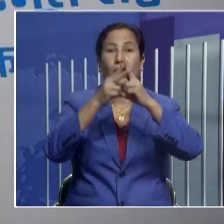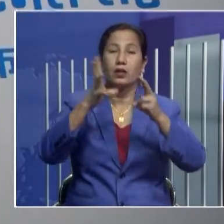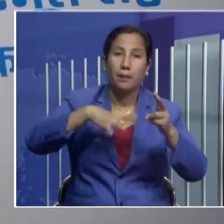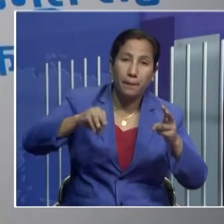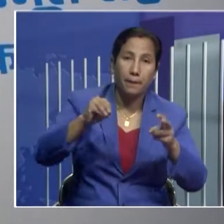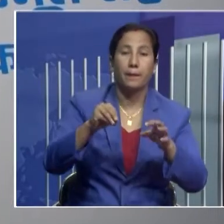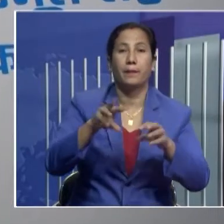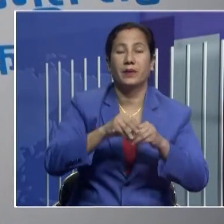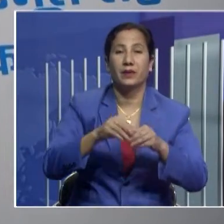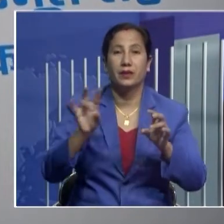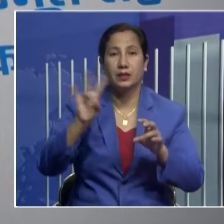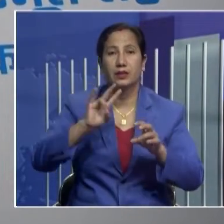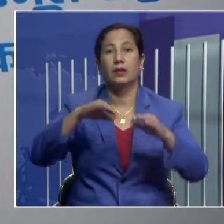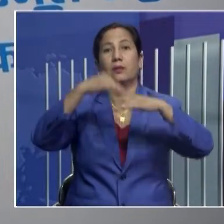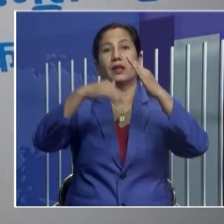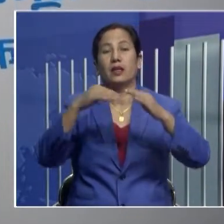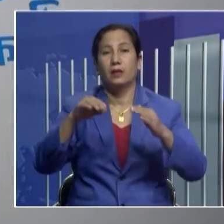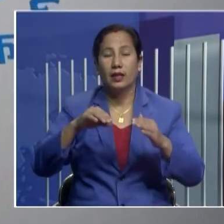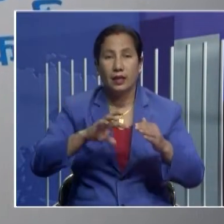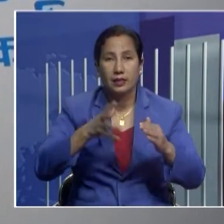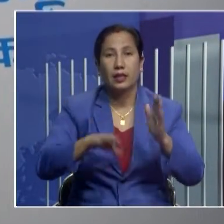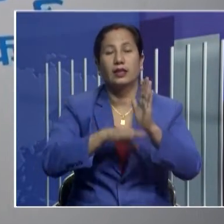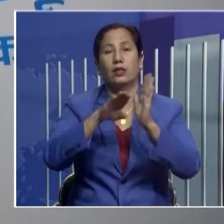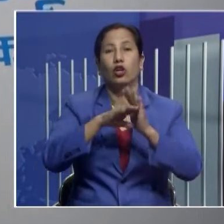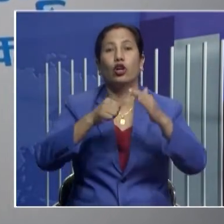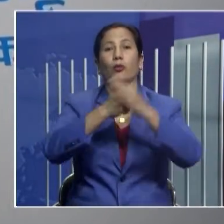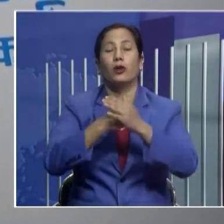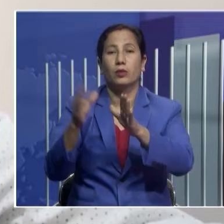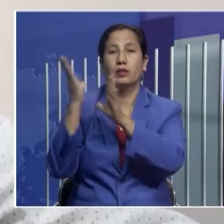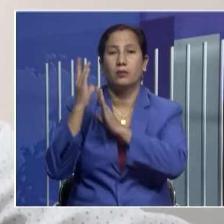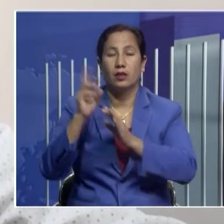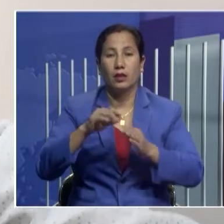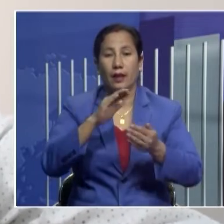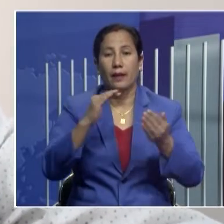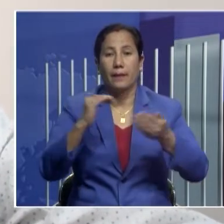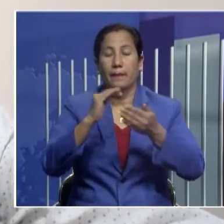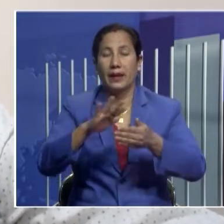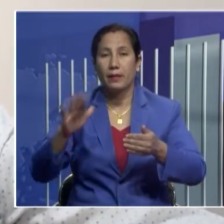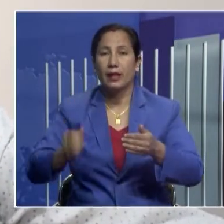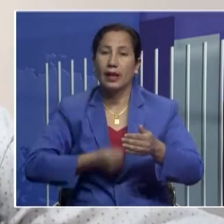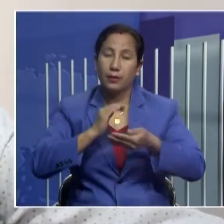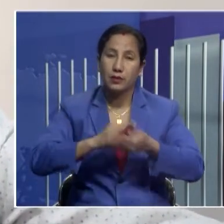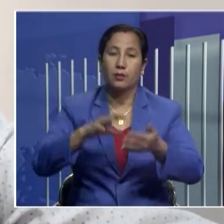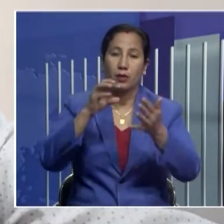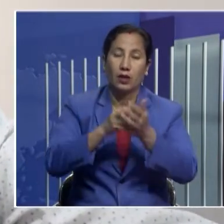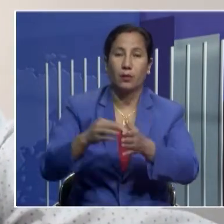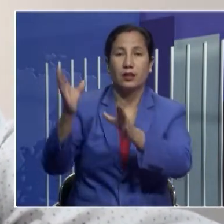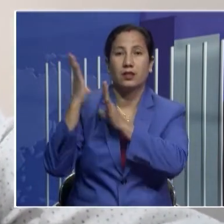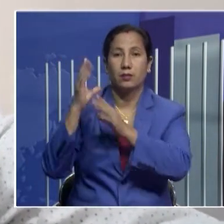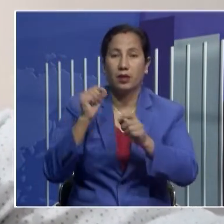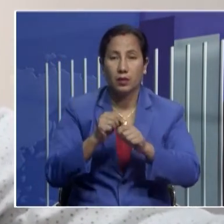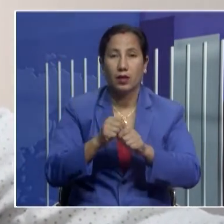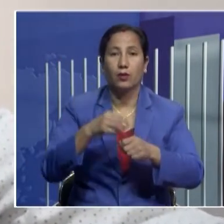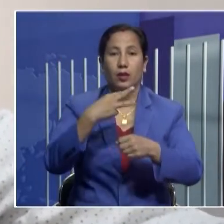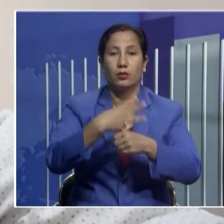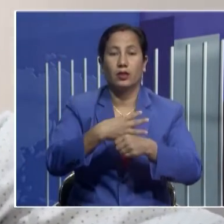छ। शिक्षाको विकासमा स्थानीय तहको प्रमुख जिम्मेवारी रहने भएकाले बालबालिकालाई आफू जन्मेको ठाउँप्रति जिम्मेवारी बनाउने